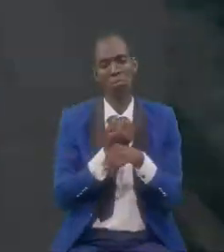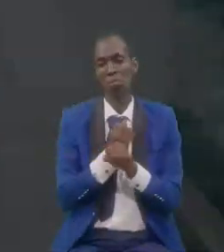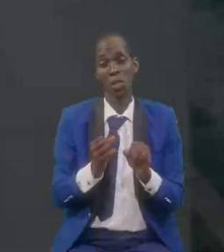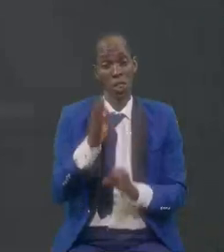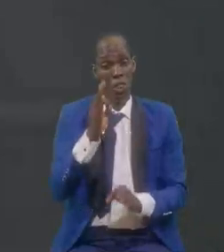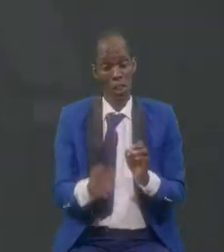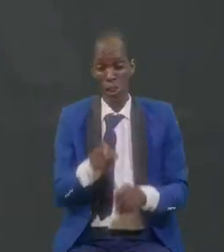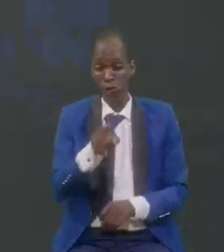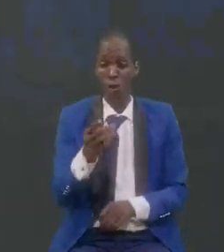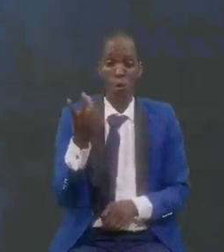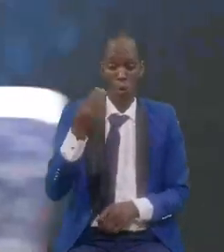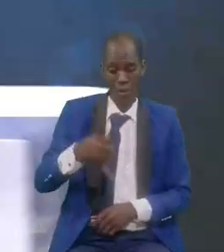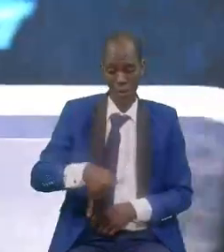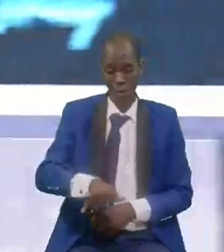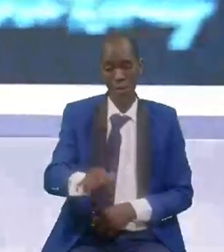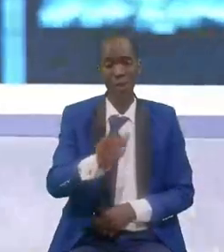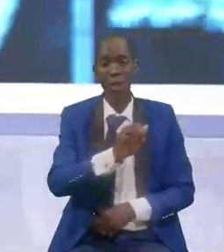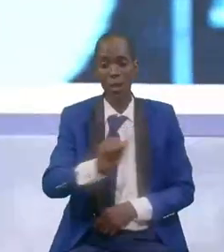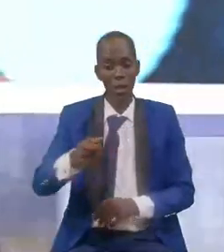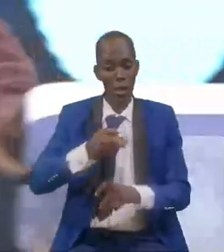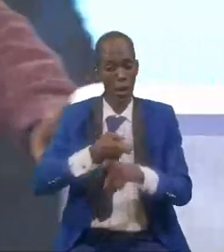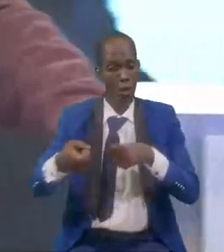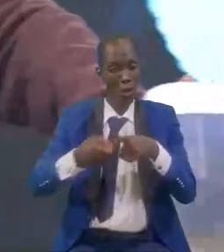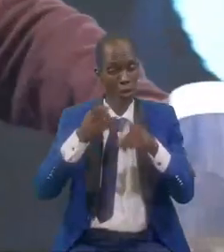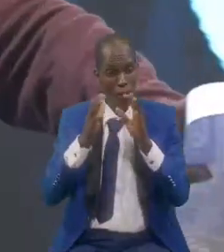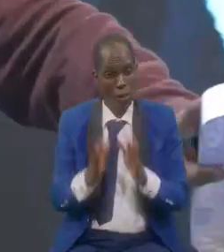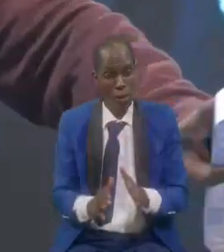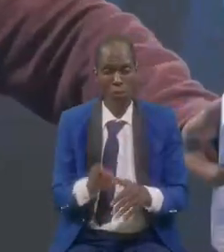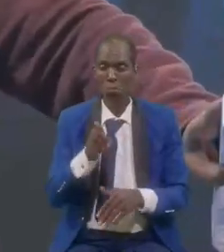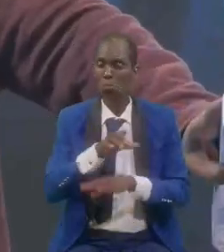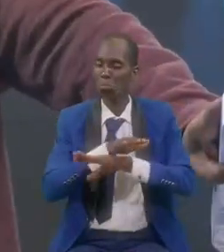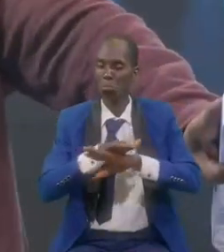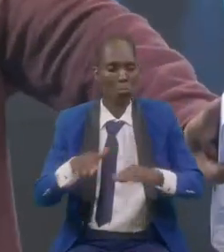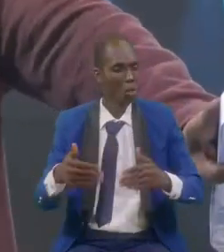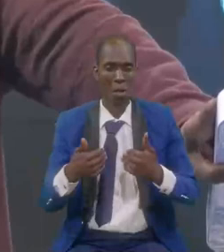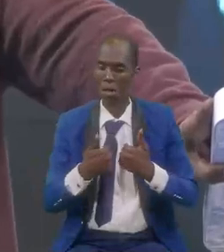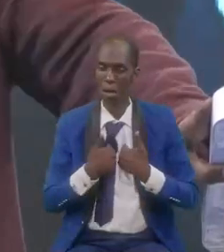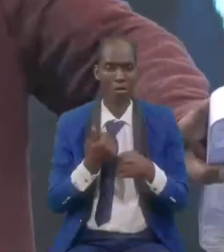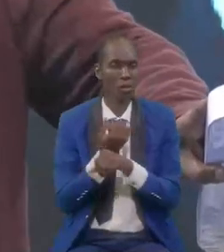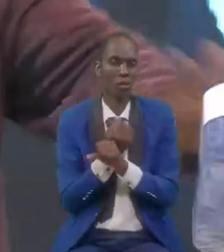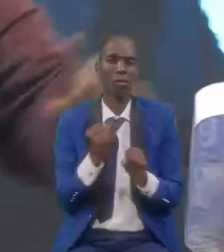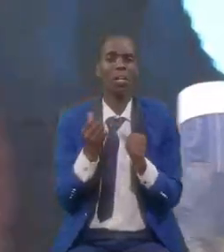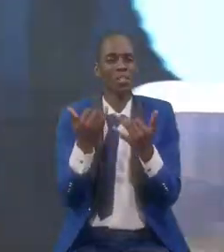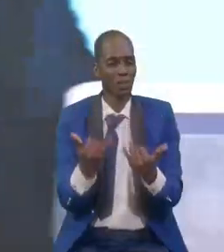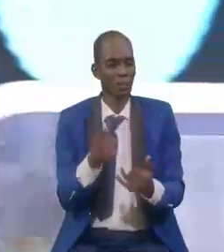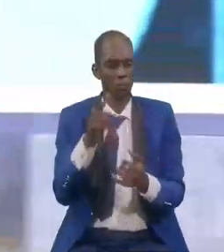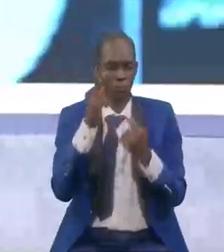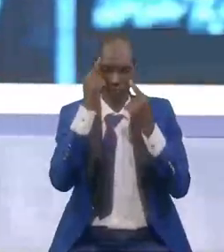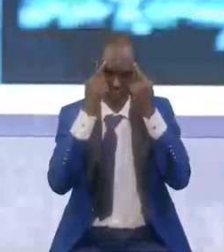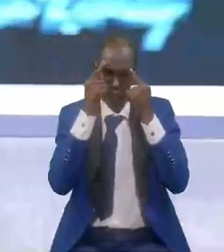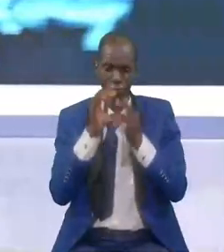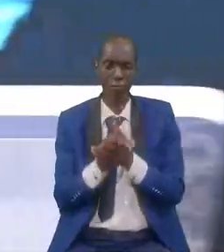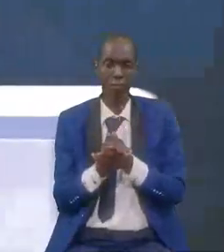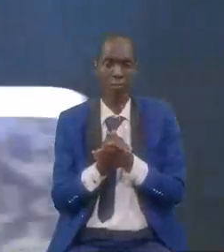S'il était toujours un persécuteur, il n'aurait pas eu le salut. Maintenant, pensez,